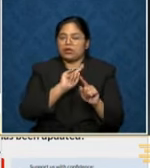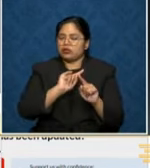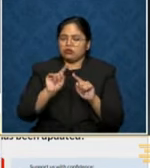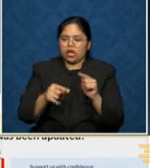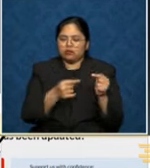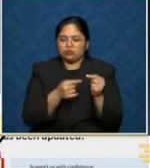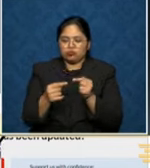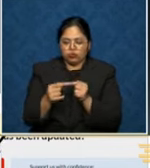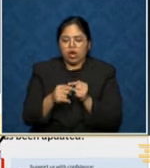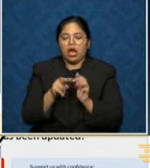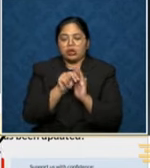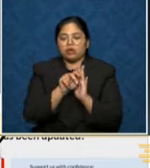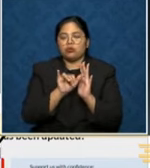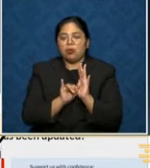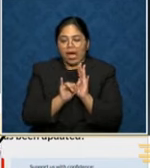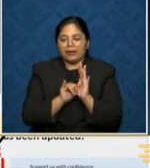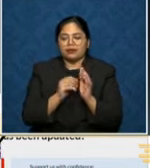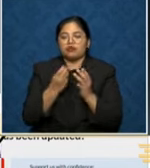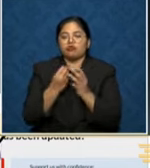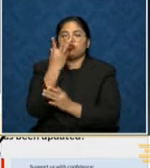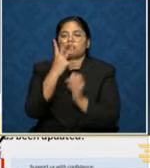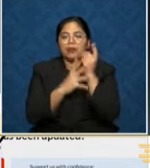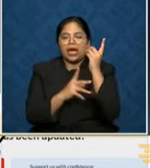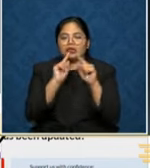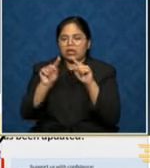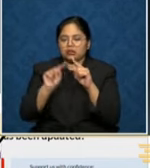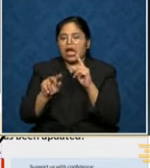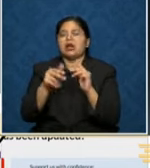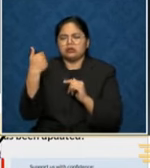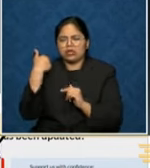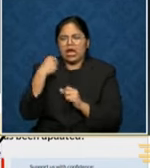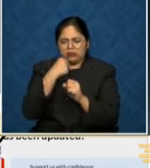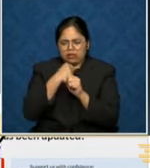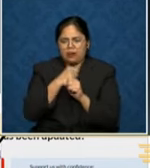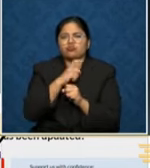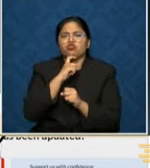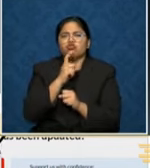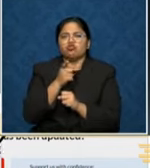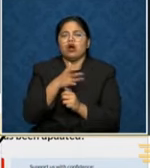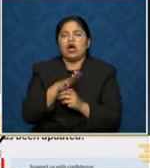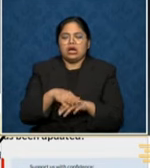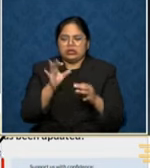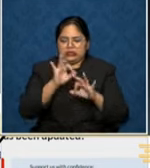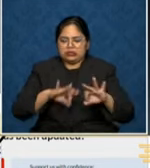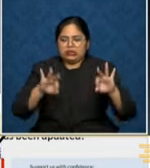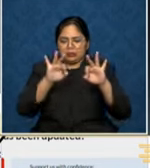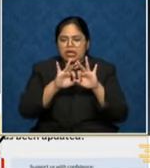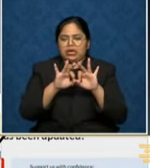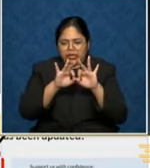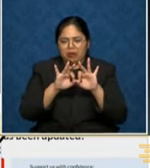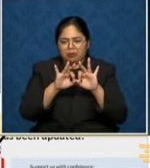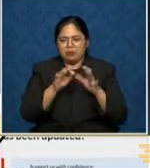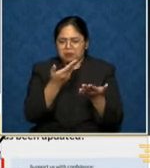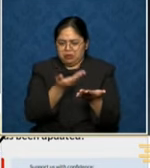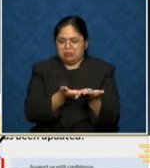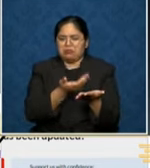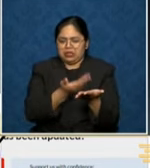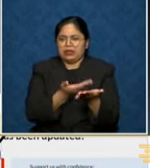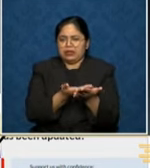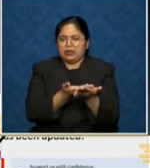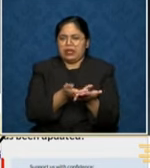ไม้เรากำลังจะทำสิ่งเหล่านี้ครับมันคือมูลค่าของโฉนดเพื่อการเกษตรนะครับ